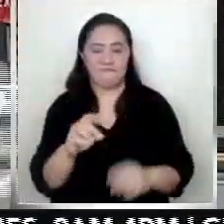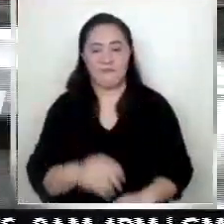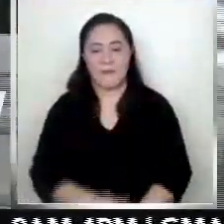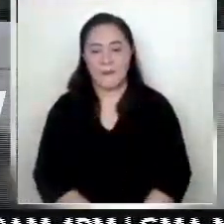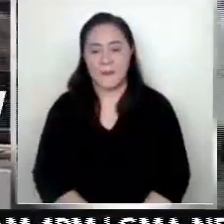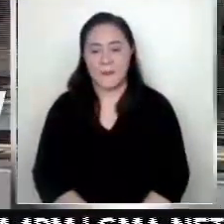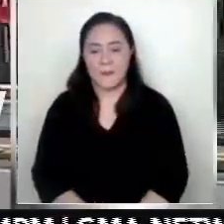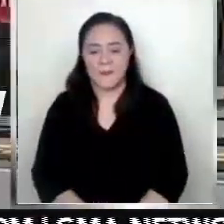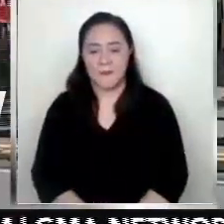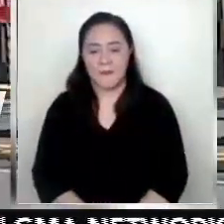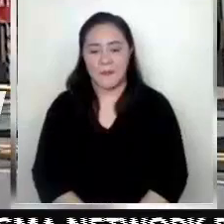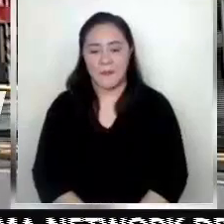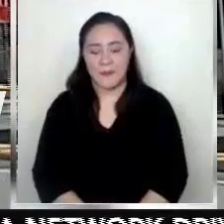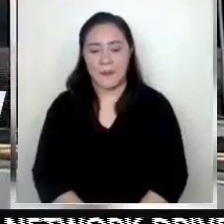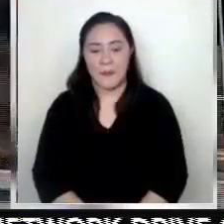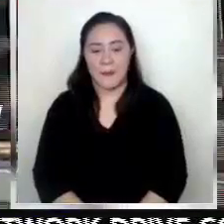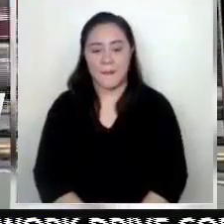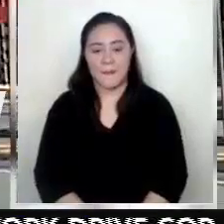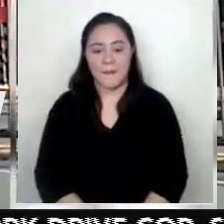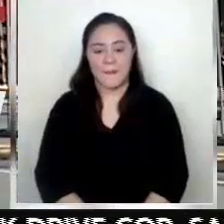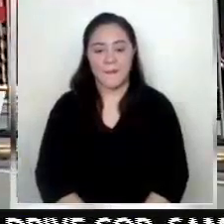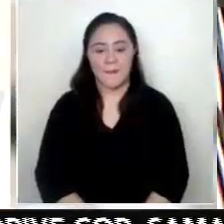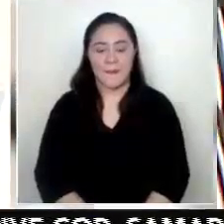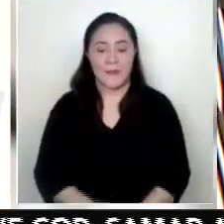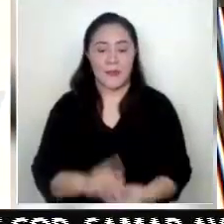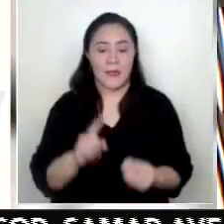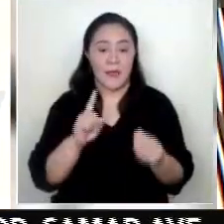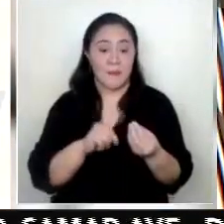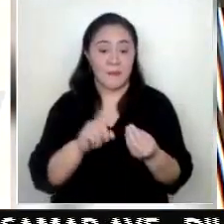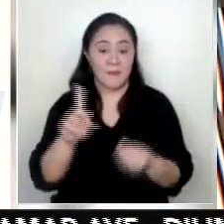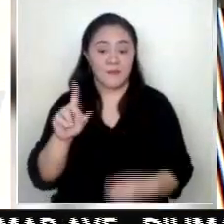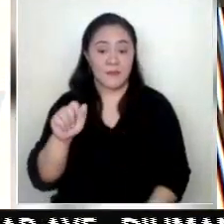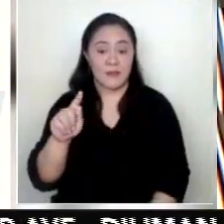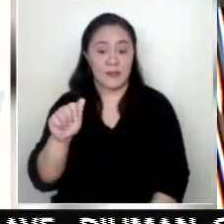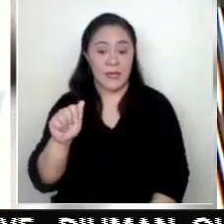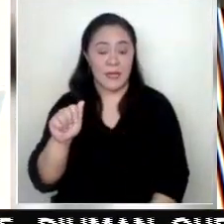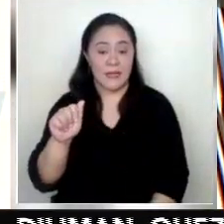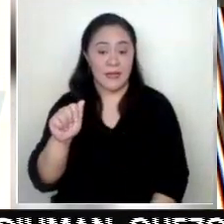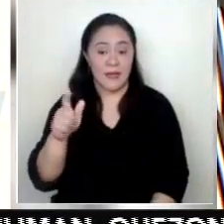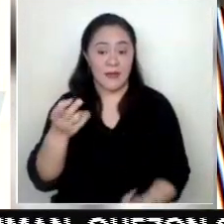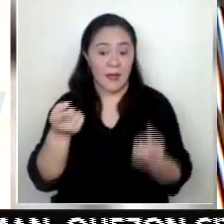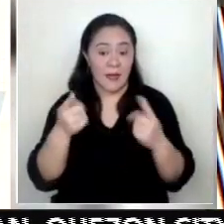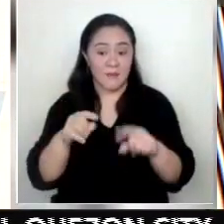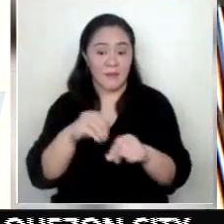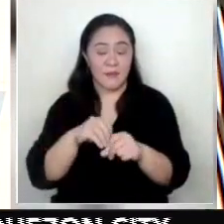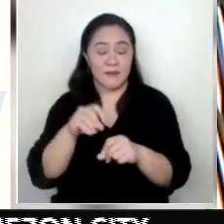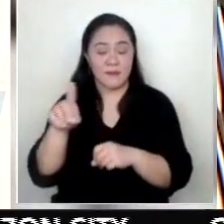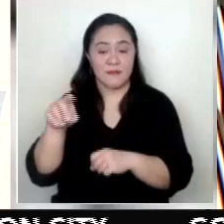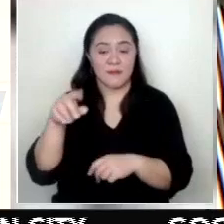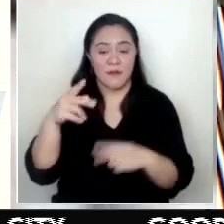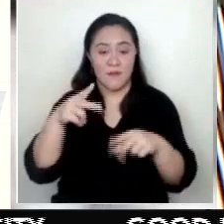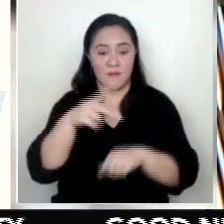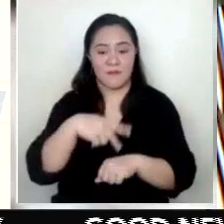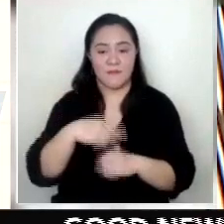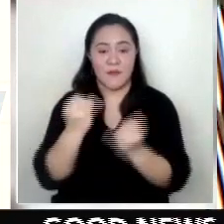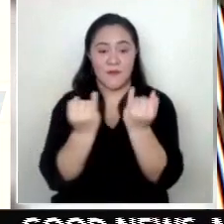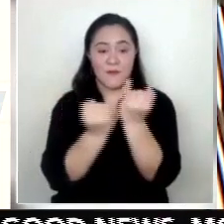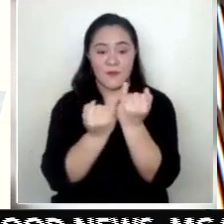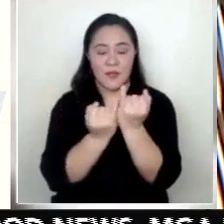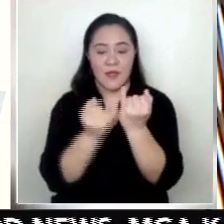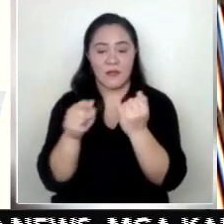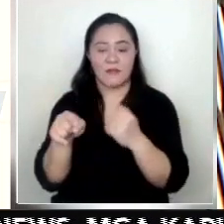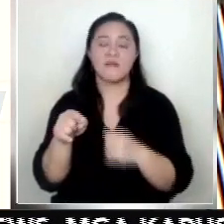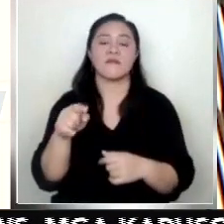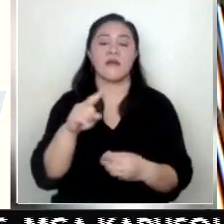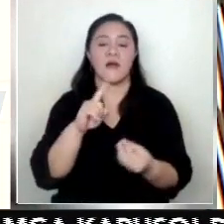ganito Tungkol naman sa data breach din sa PH health naman patuloy raw ang dict sa pagbibigay ng tulong upang palakasin ang